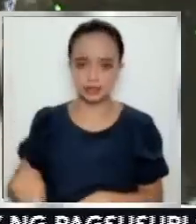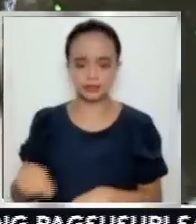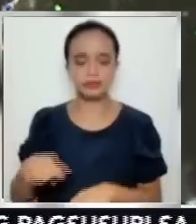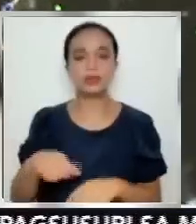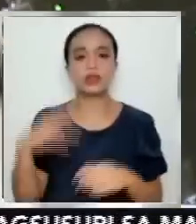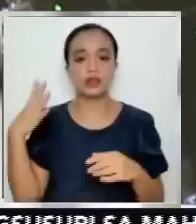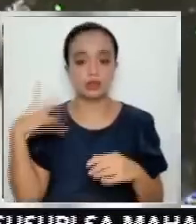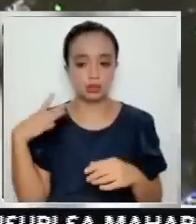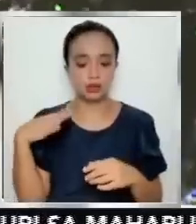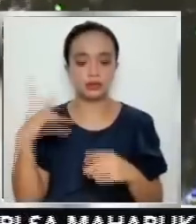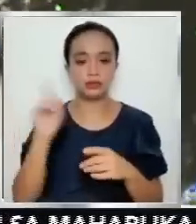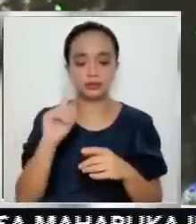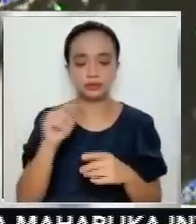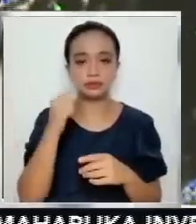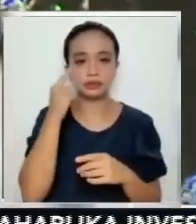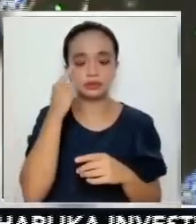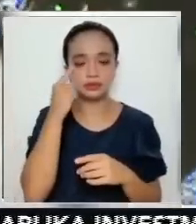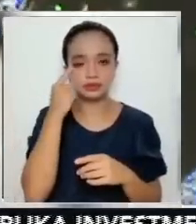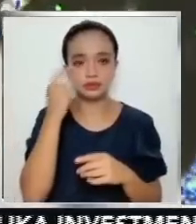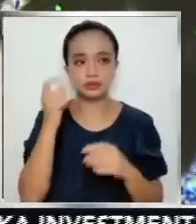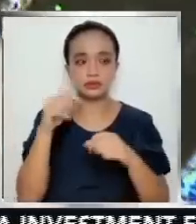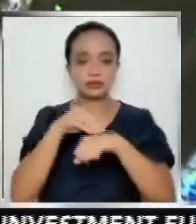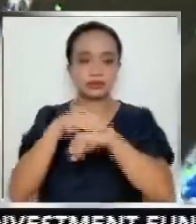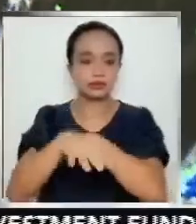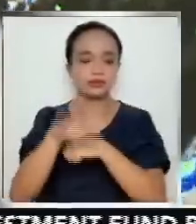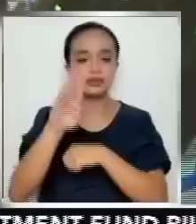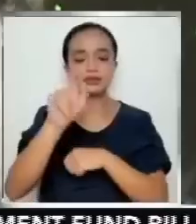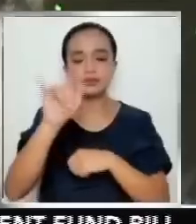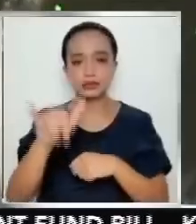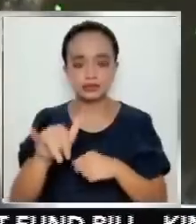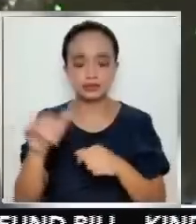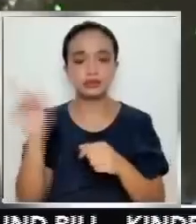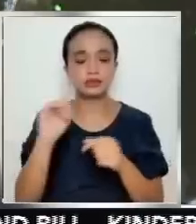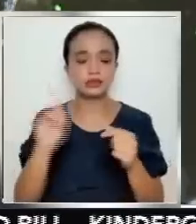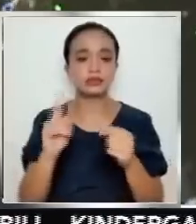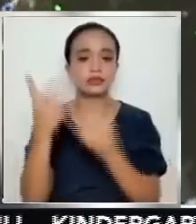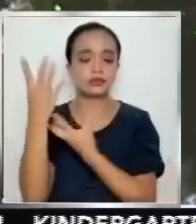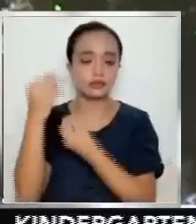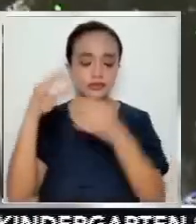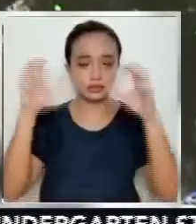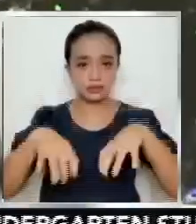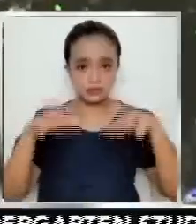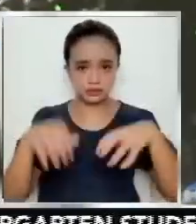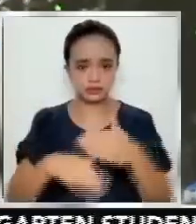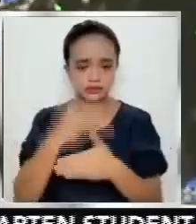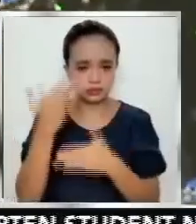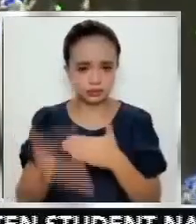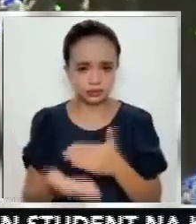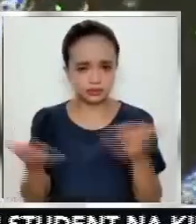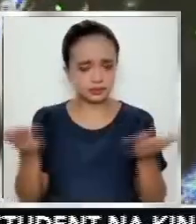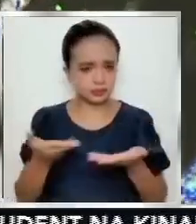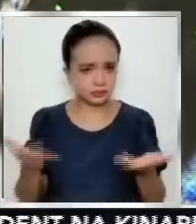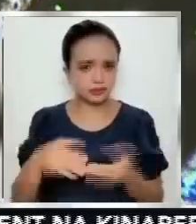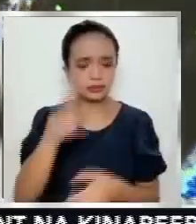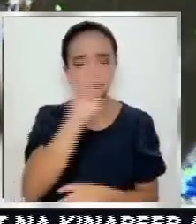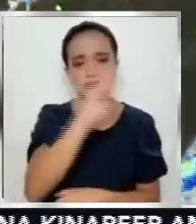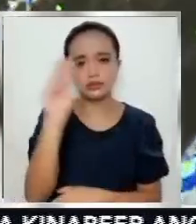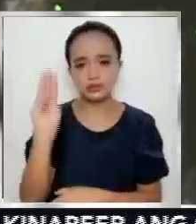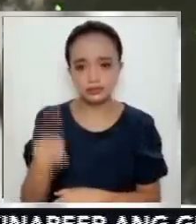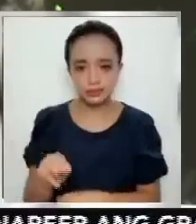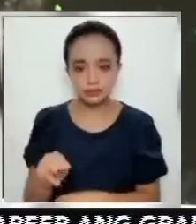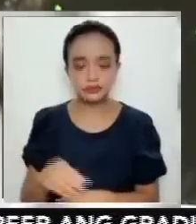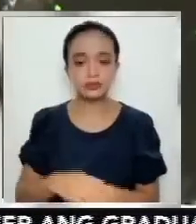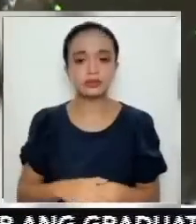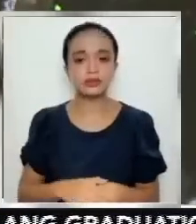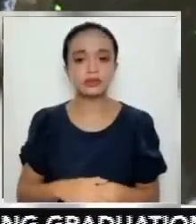interaction or yung effect nitong bagyong si Betty sa magiging lagay ng habagat, no? Samantala, dito naman sa Metro Manila, so far yung outlook natin, rainfall